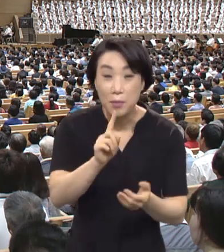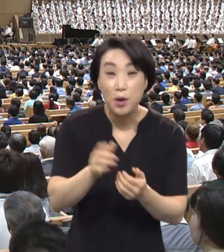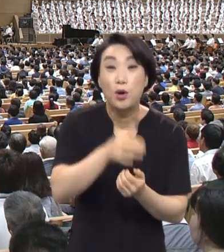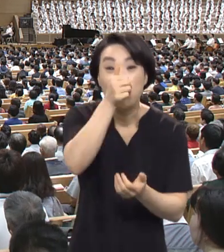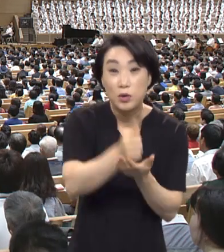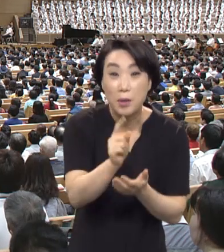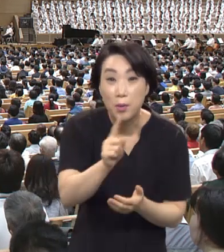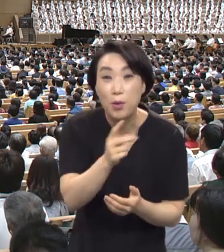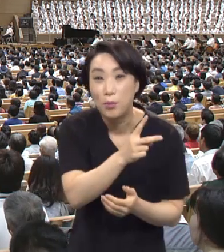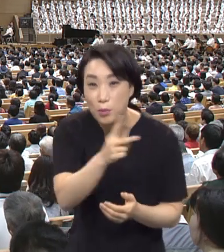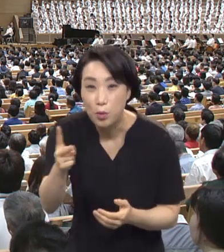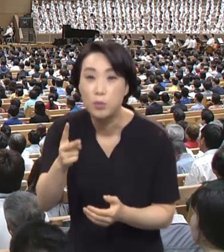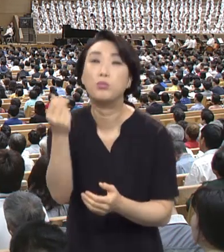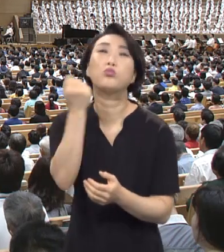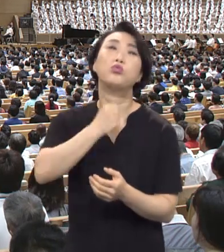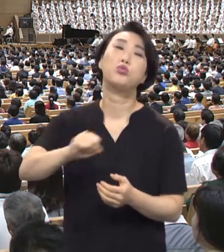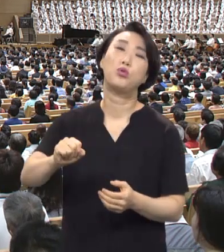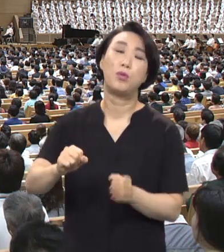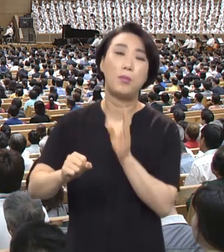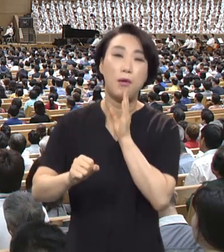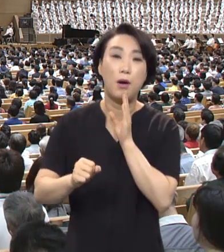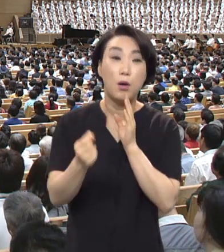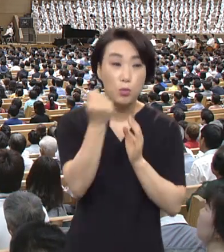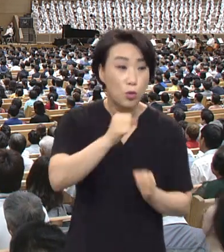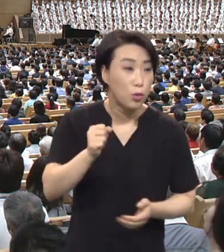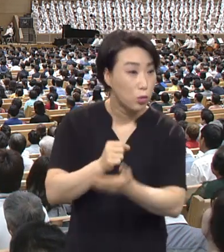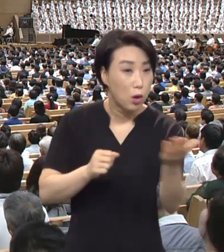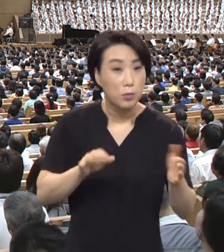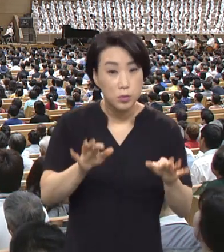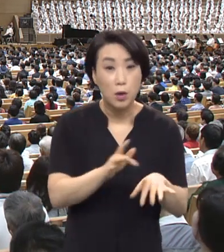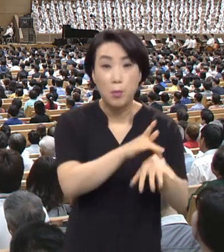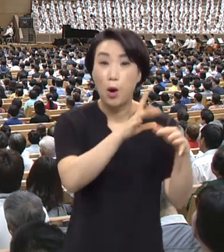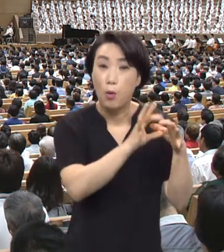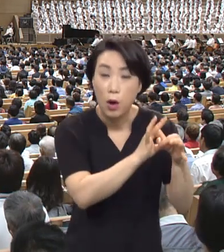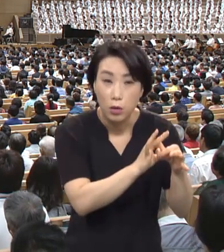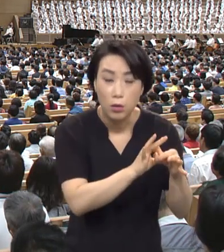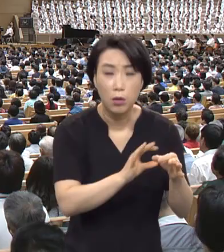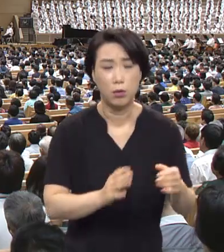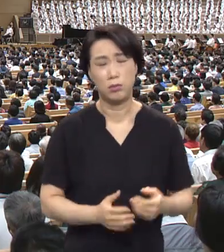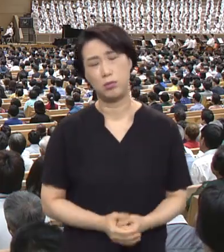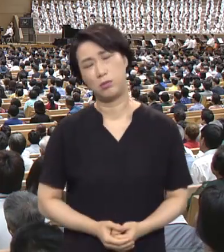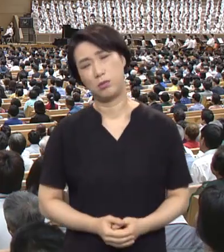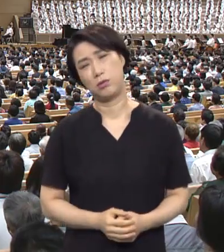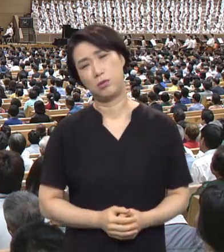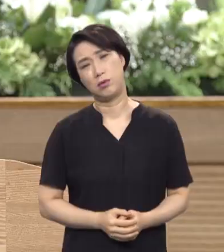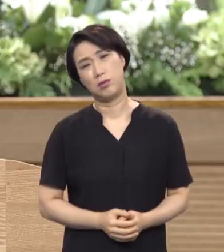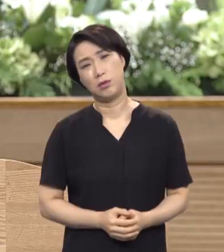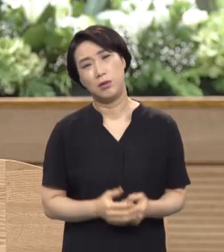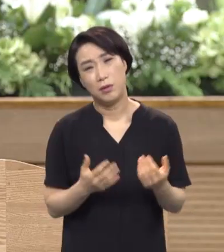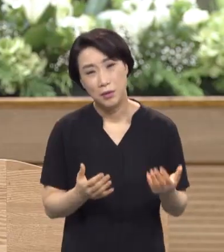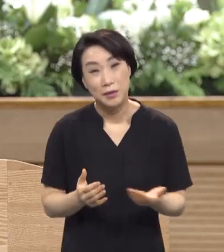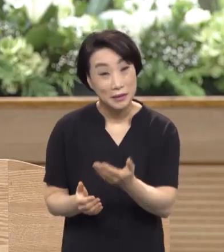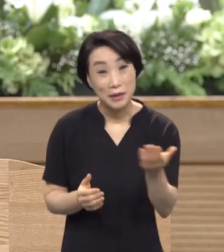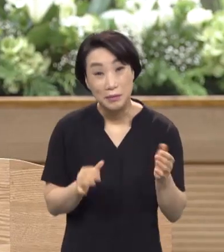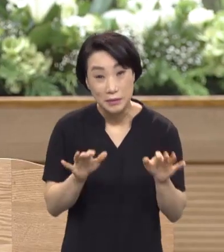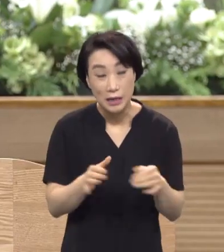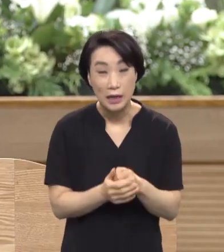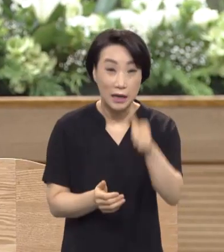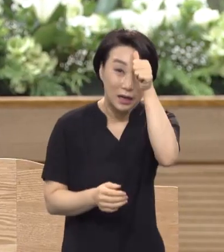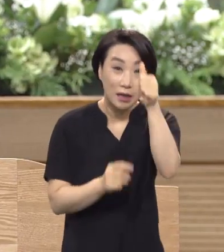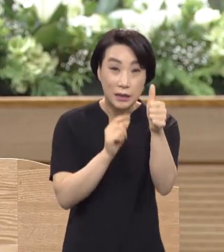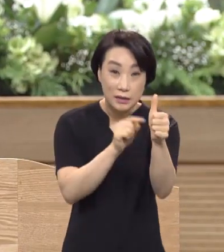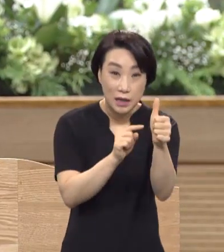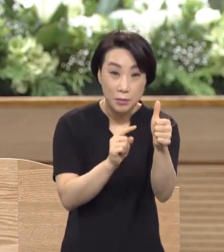예. 불순종하는 자는 마귀에게 속하나니 똑같은 말입니다. 그래서